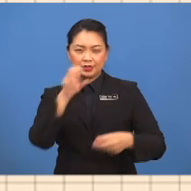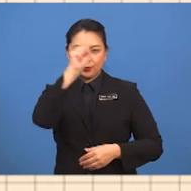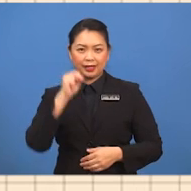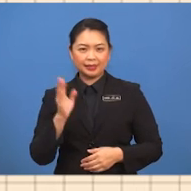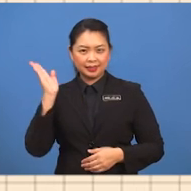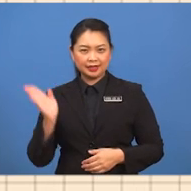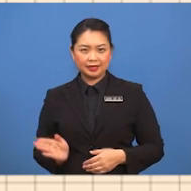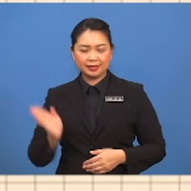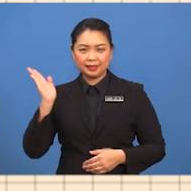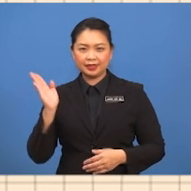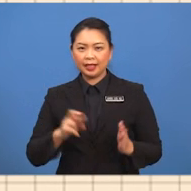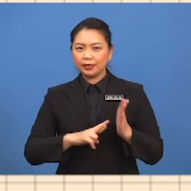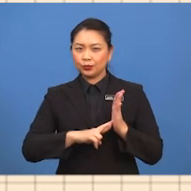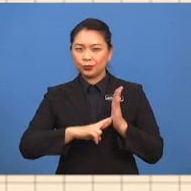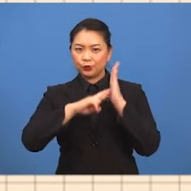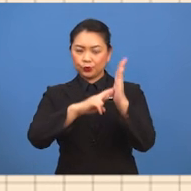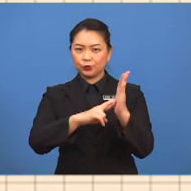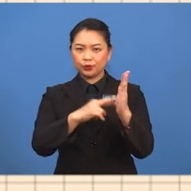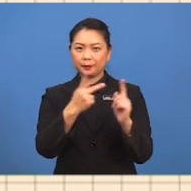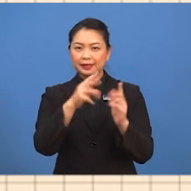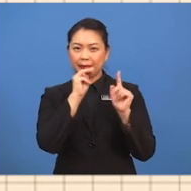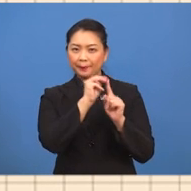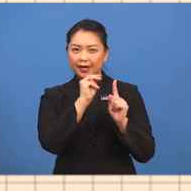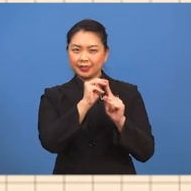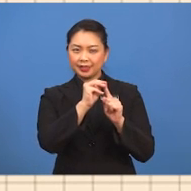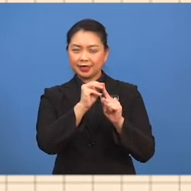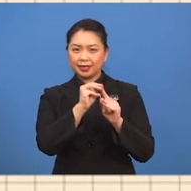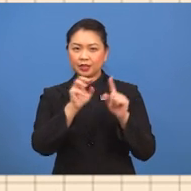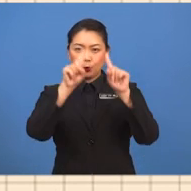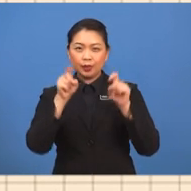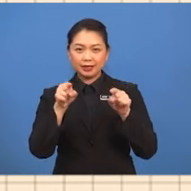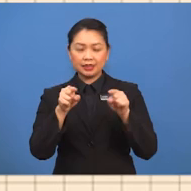ini merujuk kepada markah kuis,